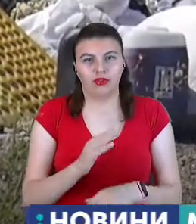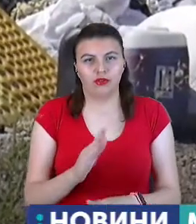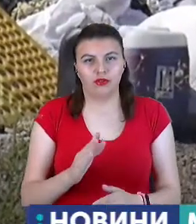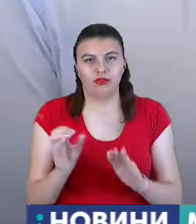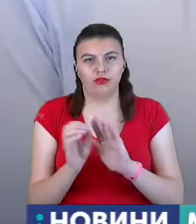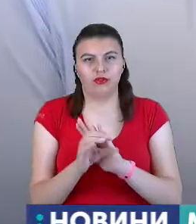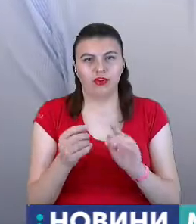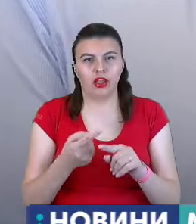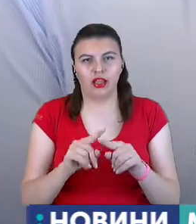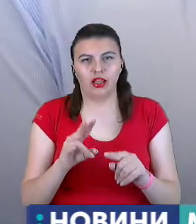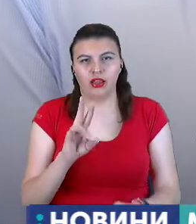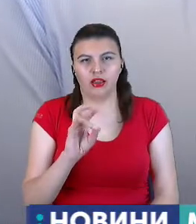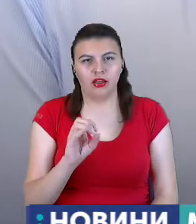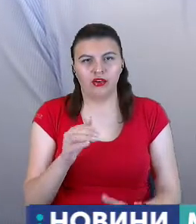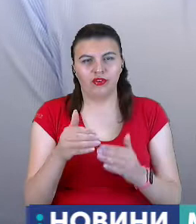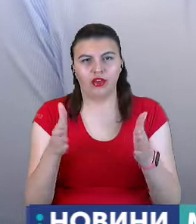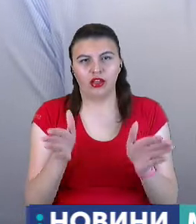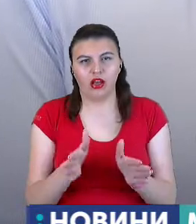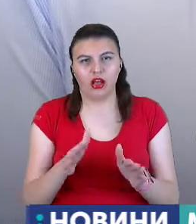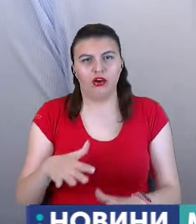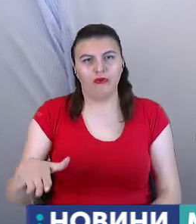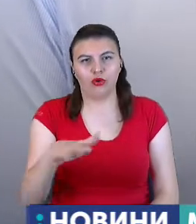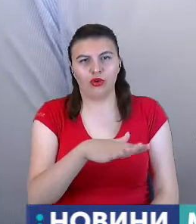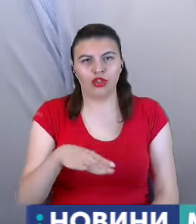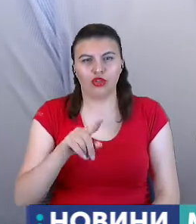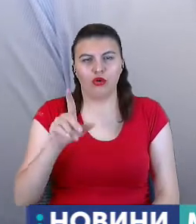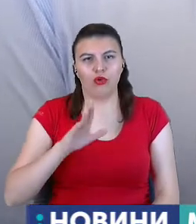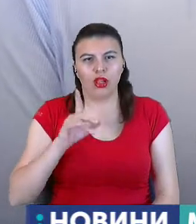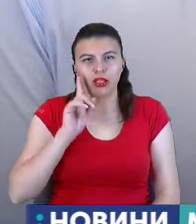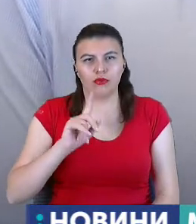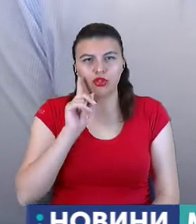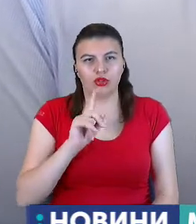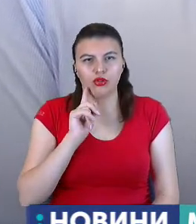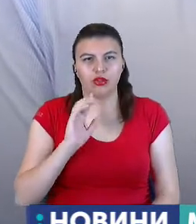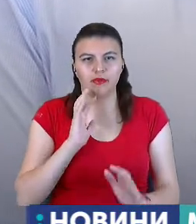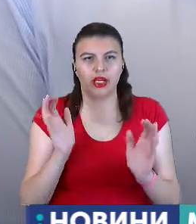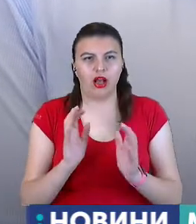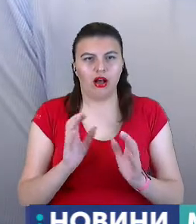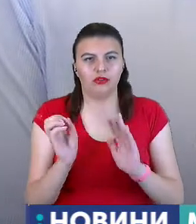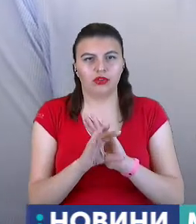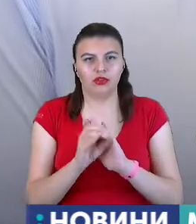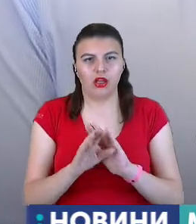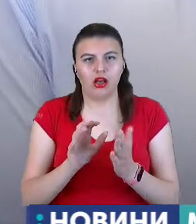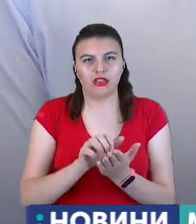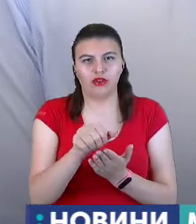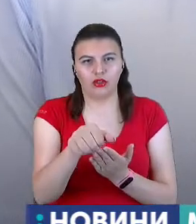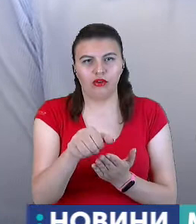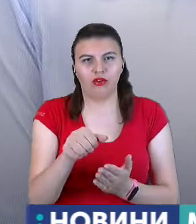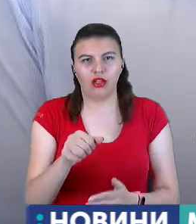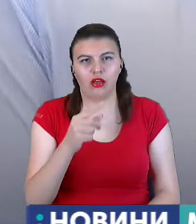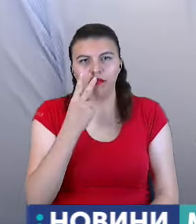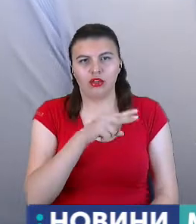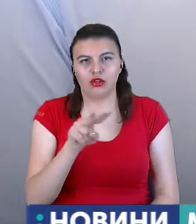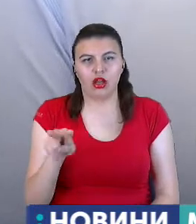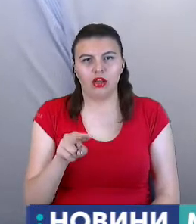тарі, але площа, яка була тимчасово, на якій зберігались відходи, заасфальтована. Візуальних